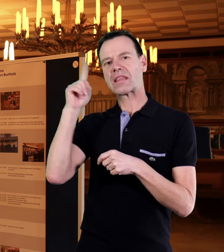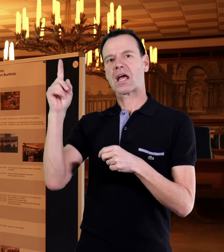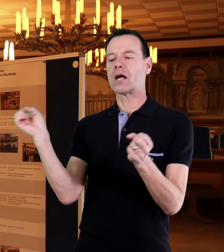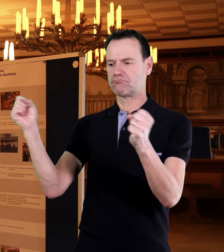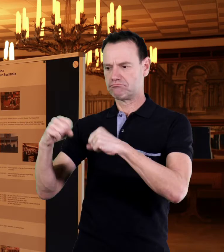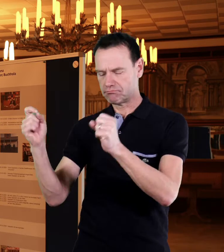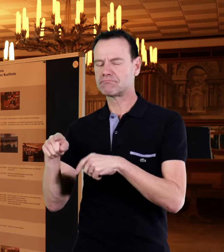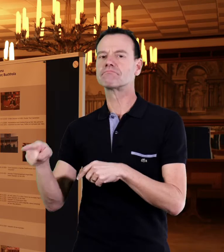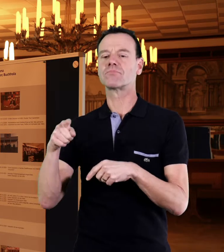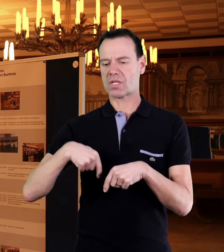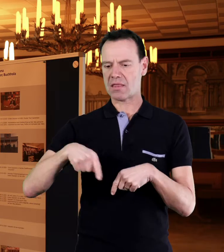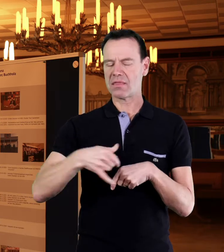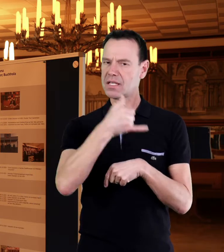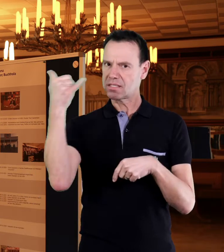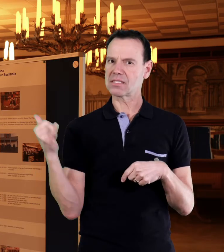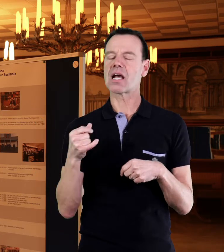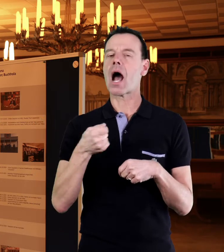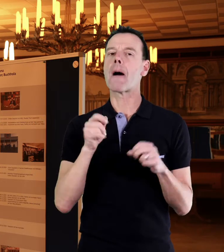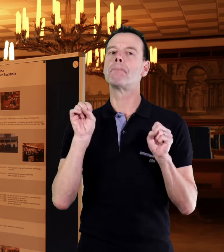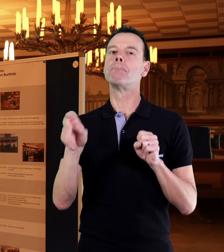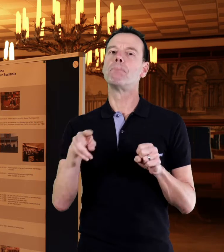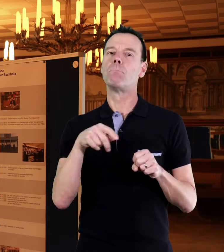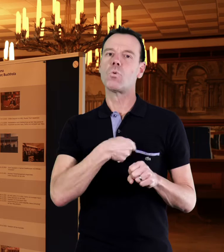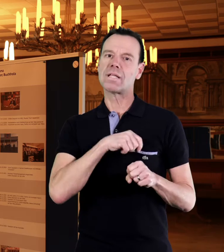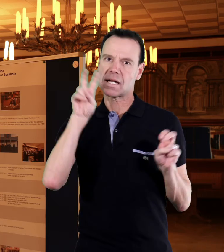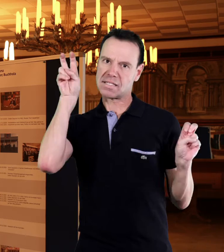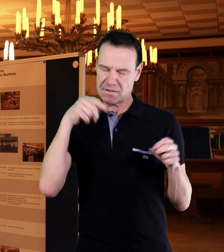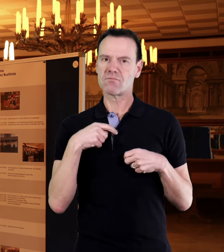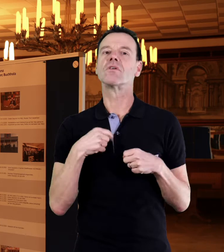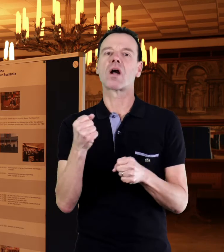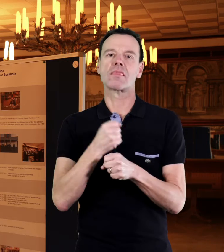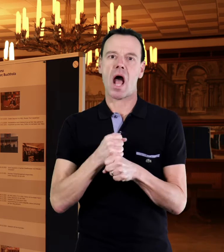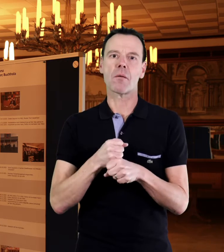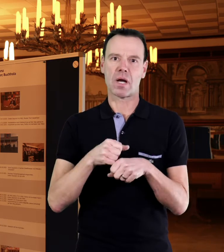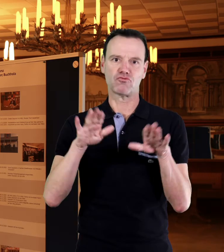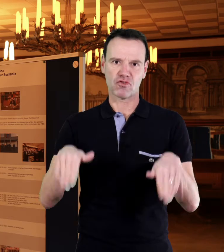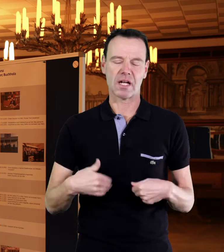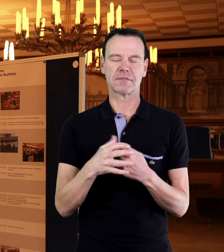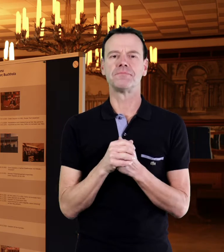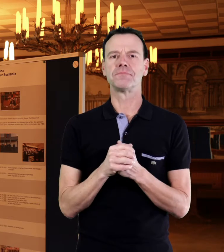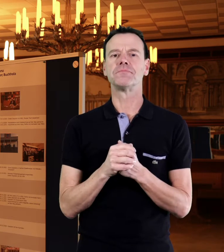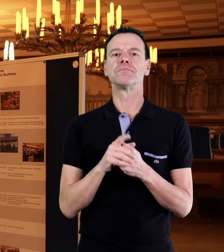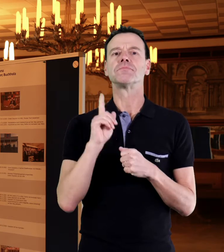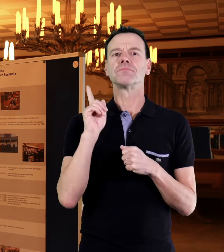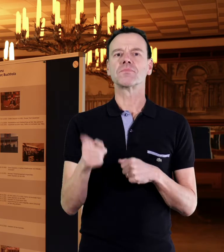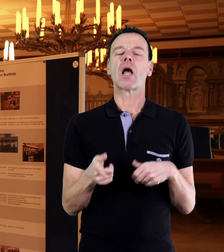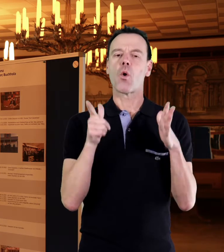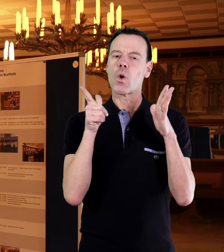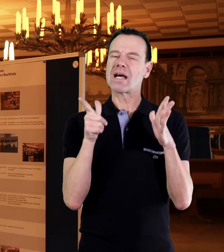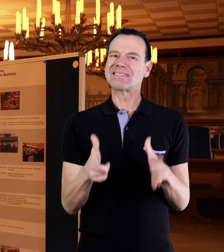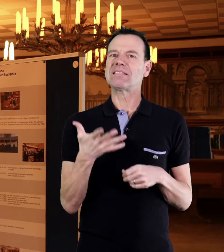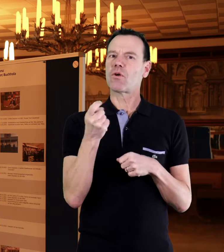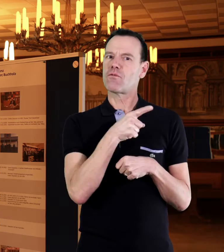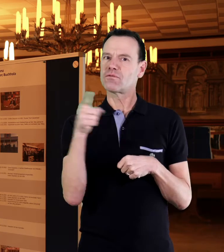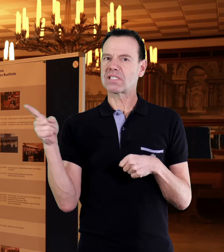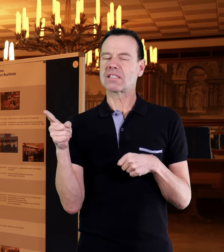Mülldetektive im Laufe dieses Jahres ihre Arbeit aufnehmen. Auch der Bescheid über 750.000 Euro für den Bau